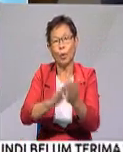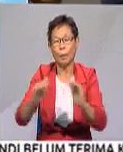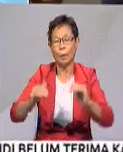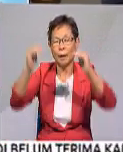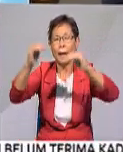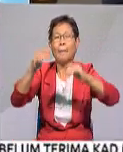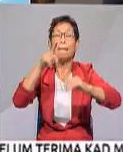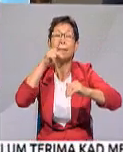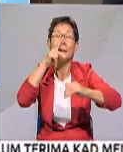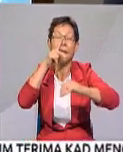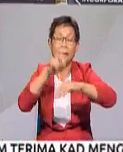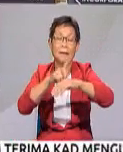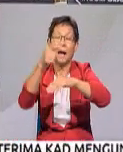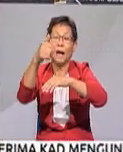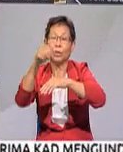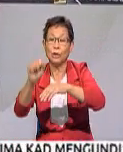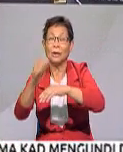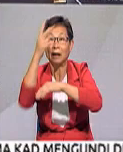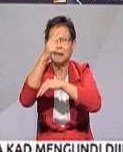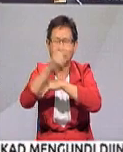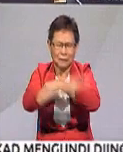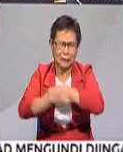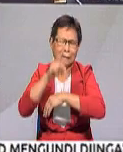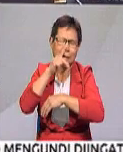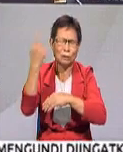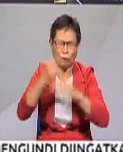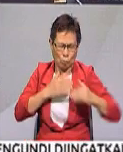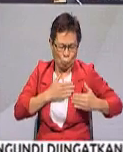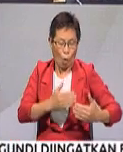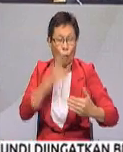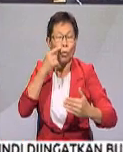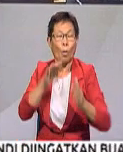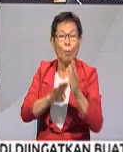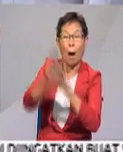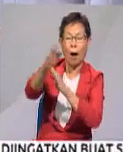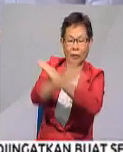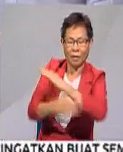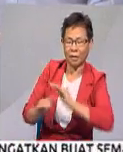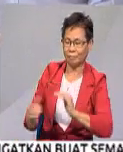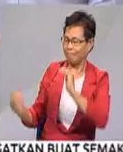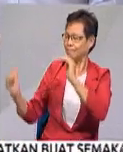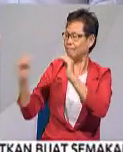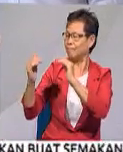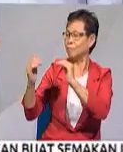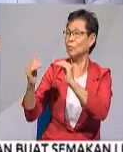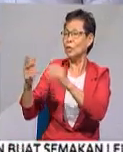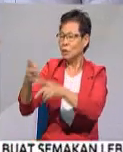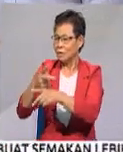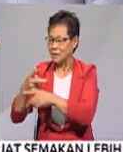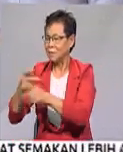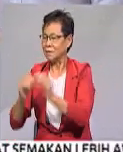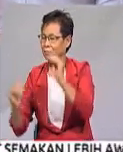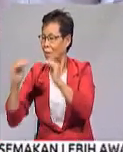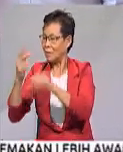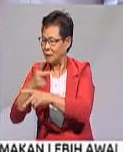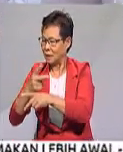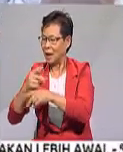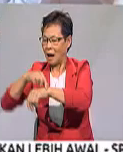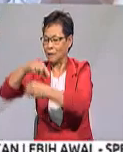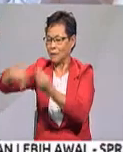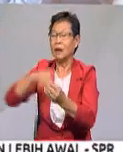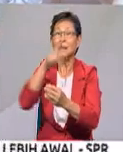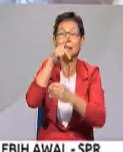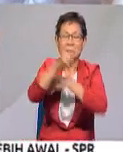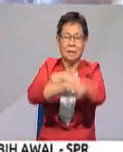Alostar. Kerajaan negeri katanya sentiasa komited untuk melihat pembangunan negeri seiring dengan usaha untuk memelihara alam sekitar. Kedah